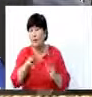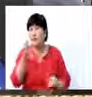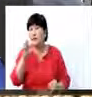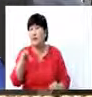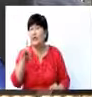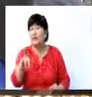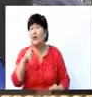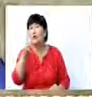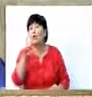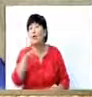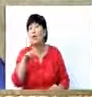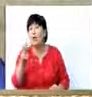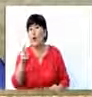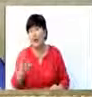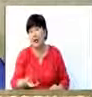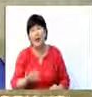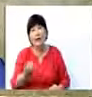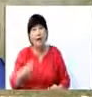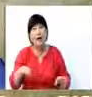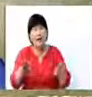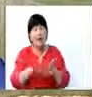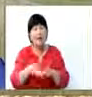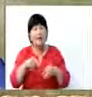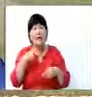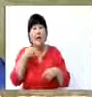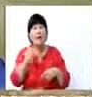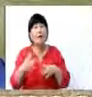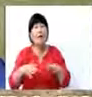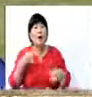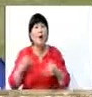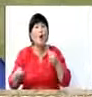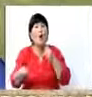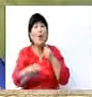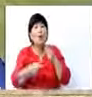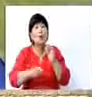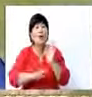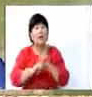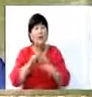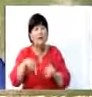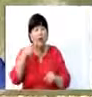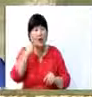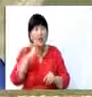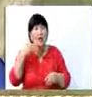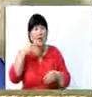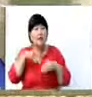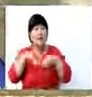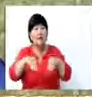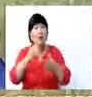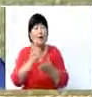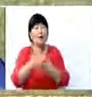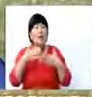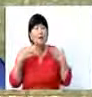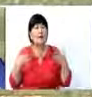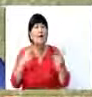Сардаринском районе – 100 миллионов тенге. На аппаратном также речь зашла и о подготовке к уборочной страде. В этом году рисовые площади составили